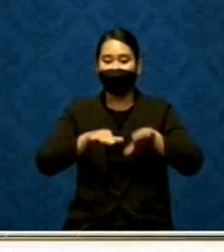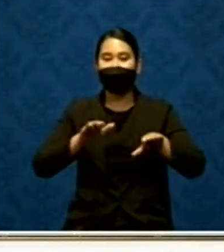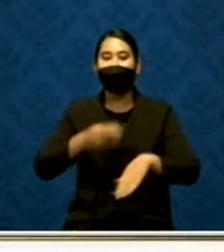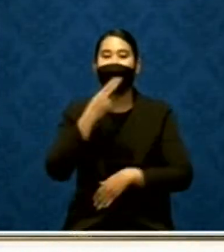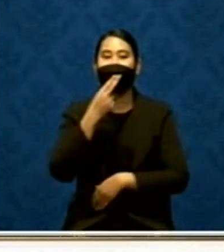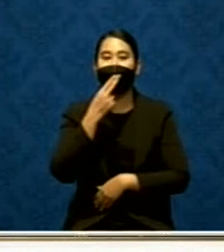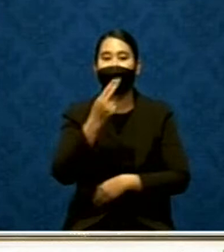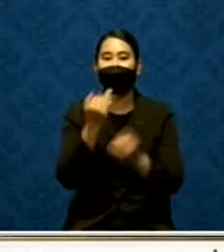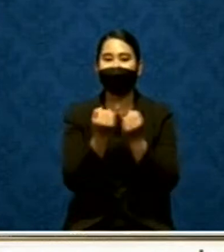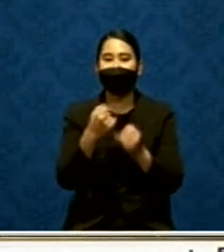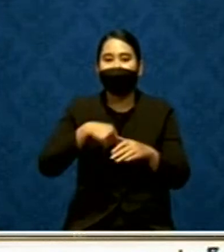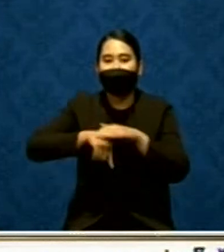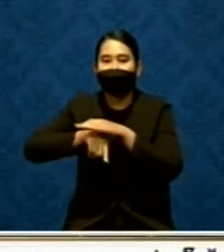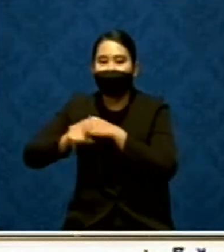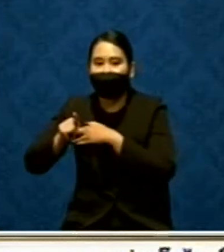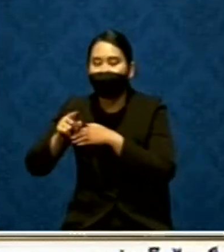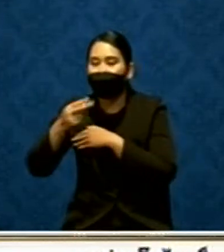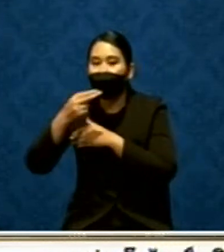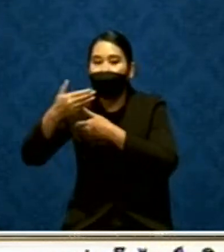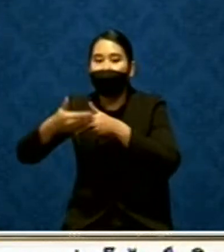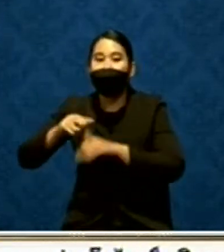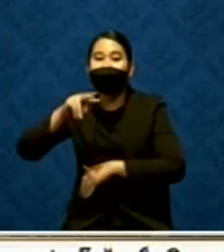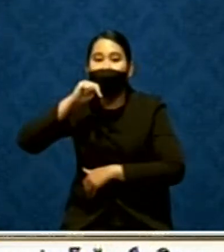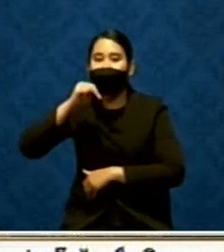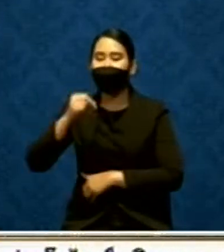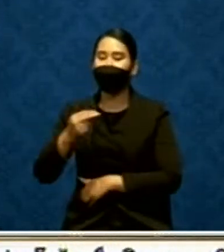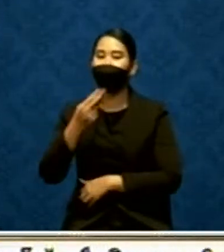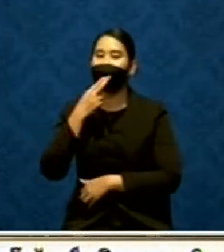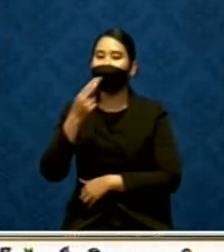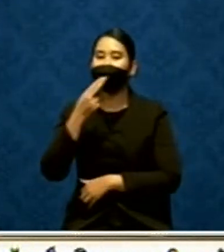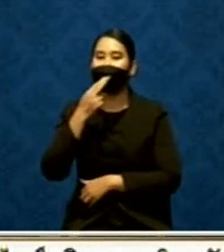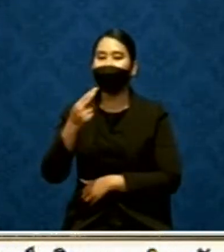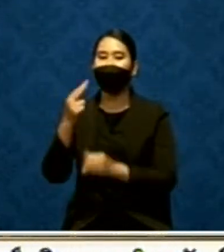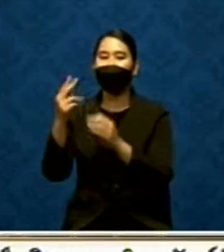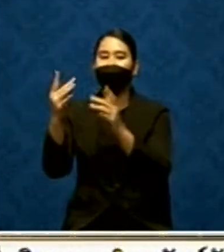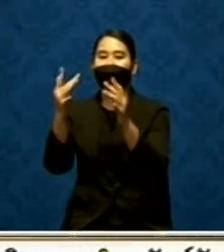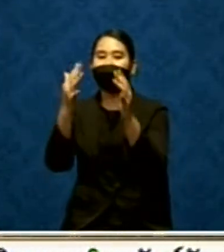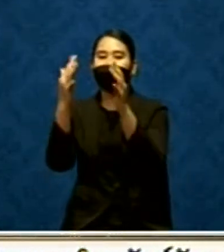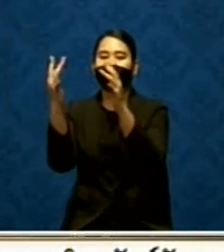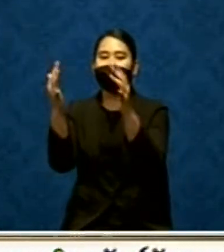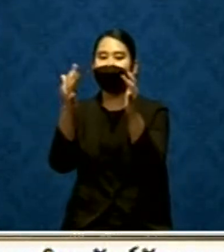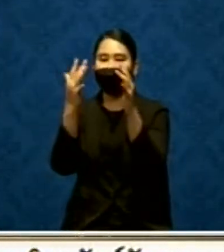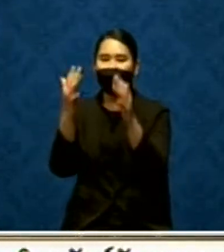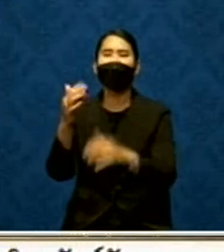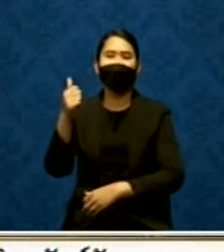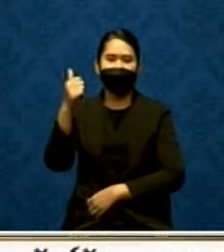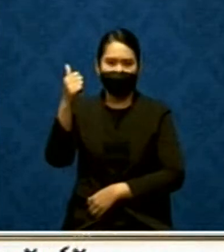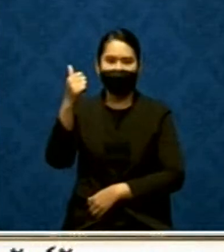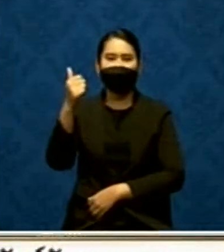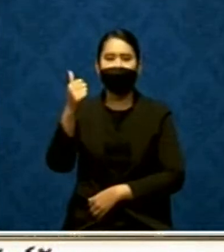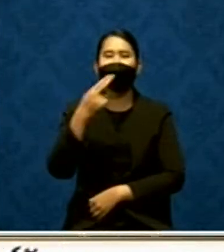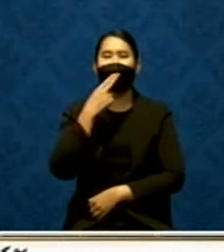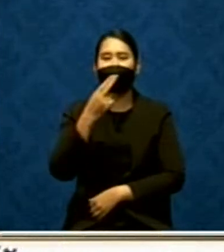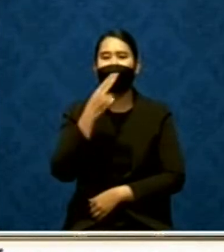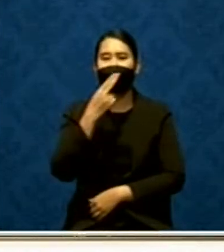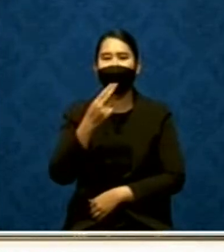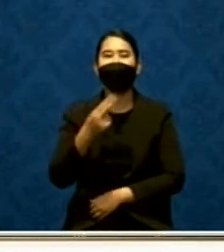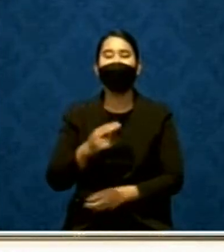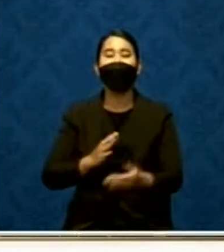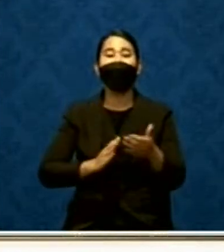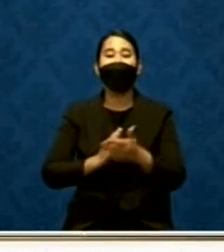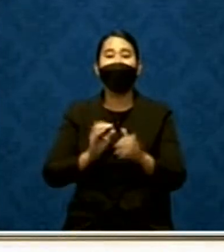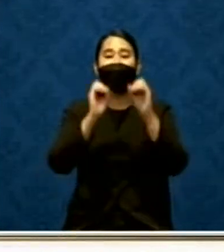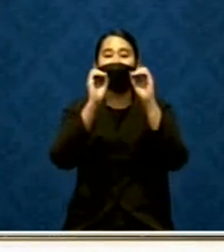หรี่ก็มักจะไปแอบสูบบุหรี่ที่ห้องน้ำกินบุหรี่มันก็พอไหวท่านประธานครับอยู่ในห้องเขาสูบกันฝ่ายปกครอง